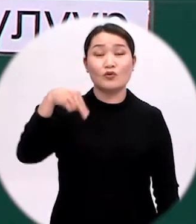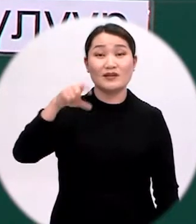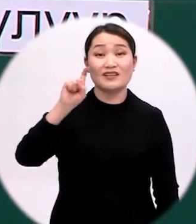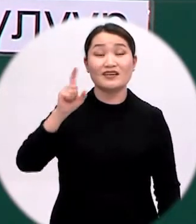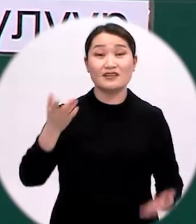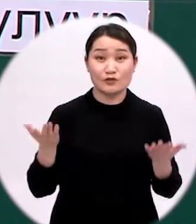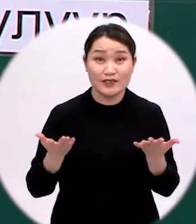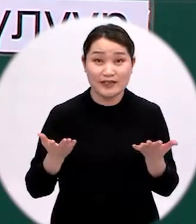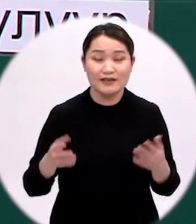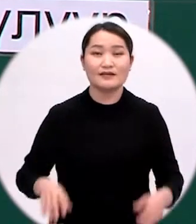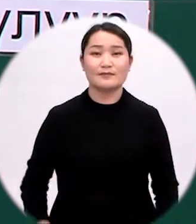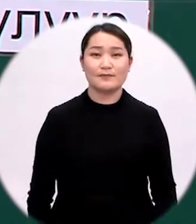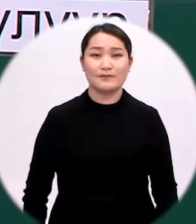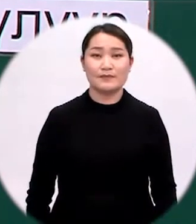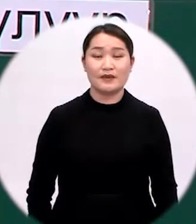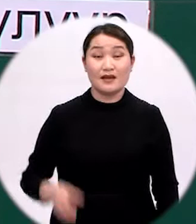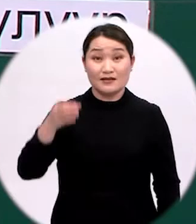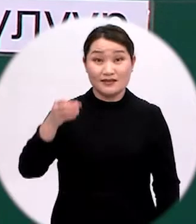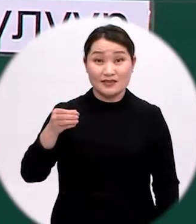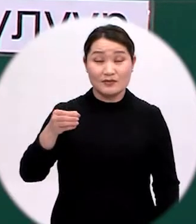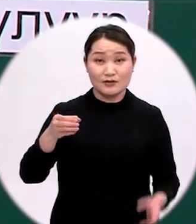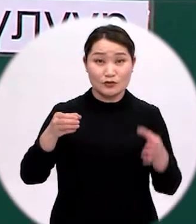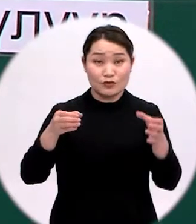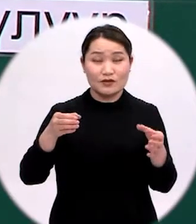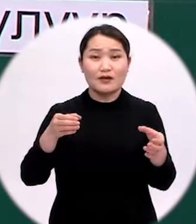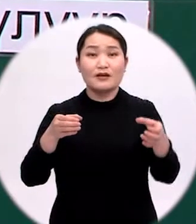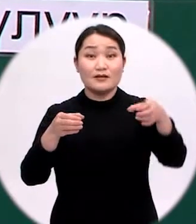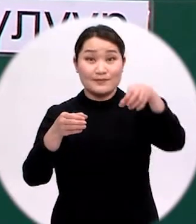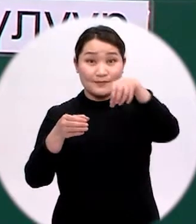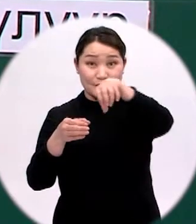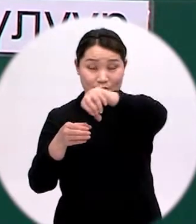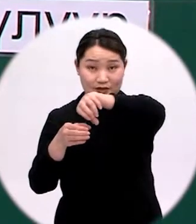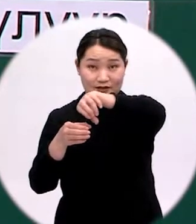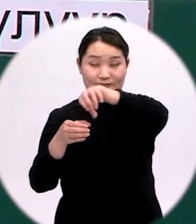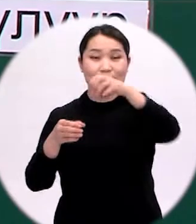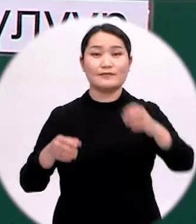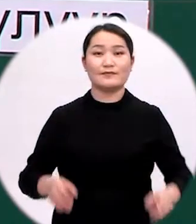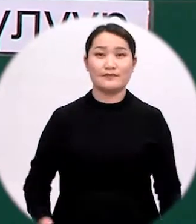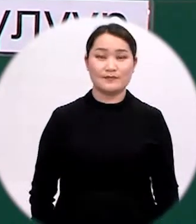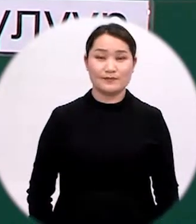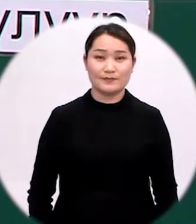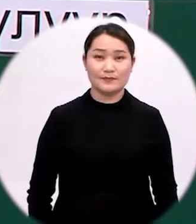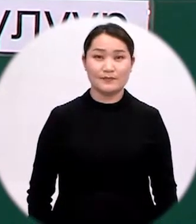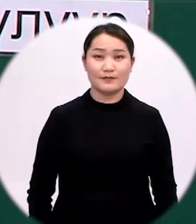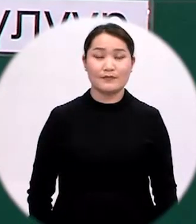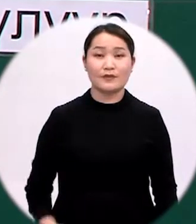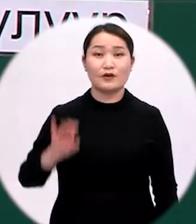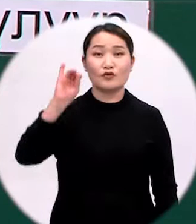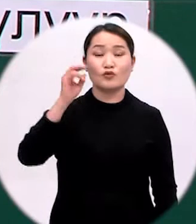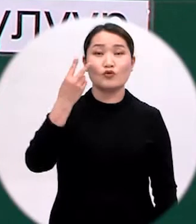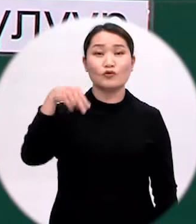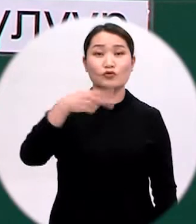багшин сая тайлбарлаж гисэн нэг савнаас нөгөө сав руу альва зүйлсийг хийхийг юулэх гэж хэлдэг ээ гэж. За,